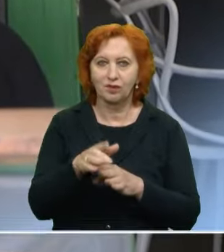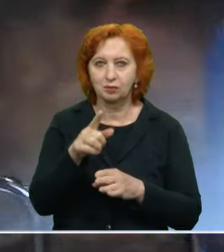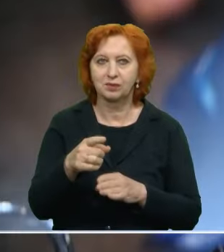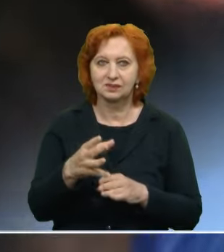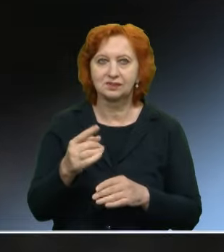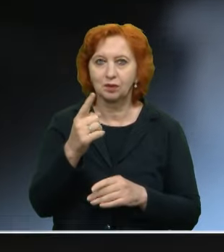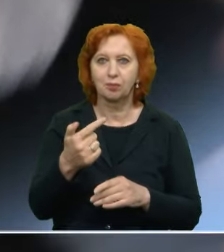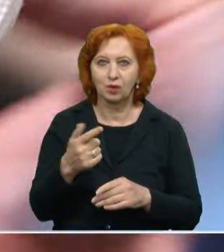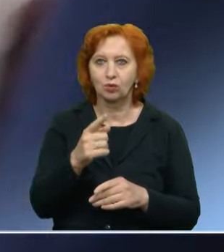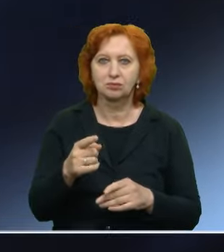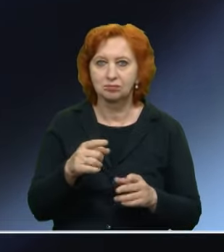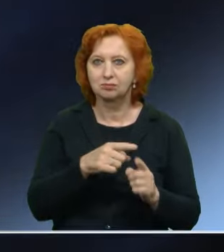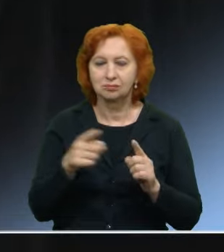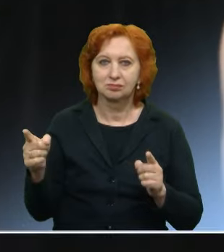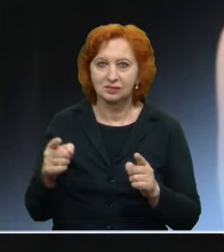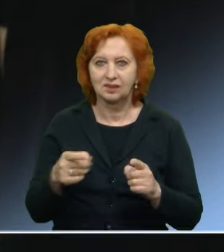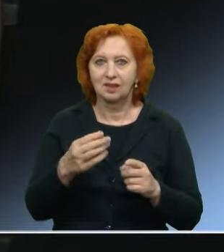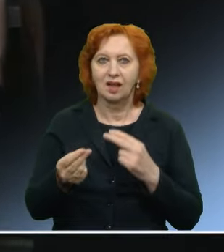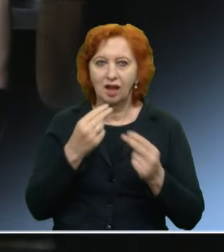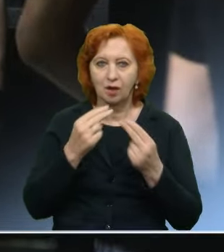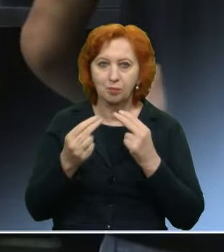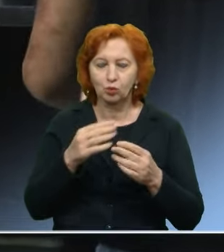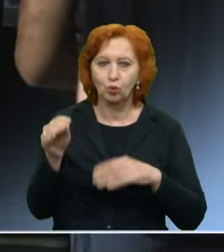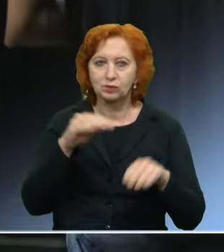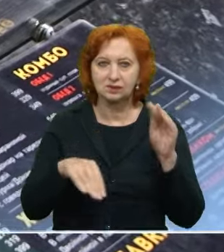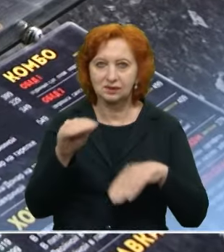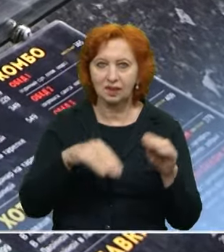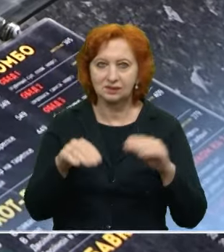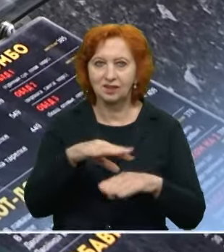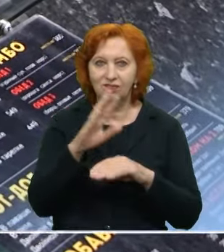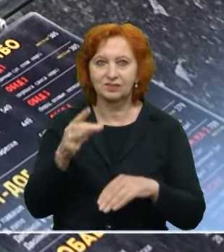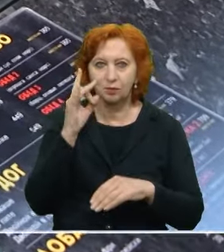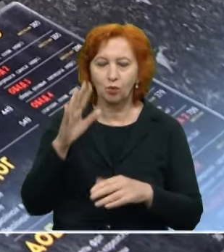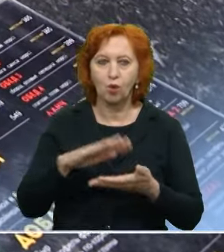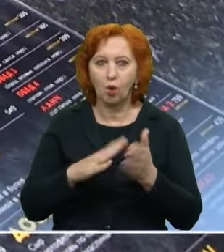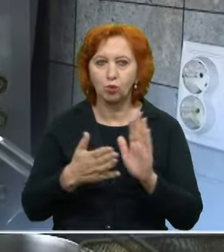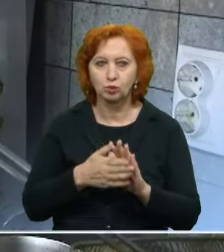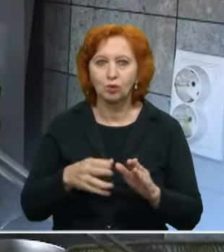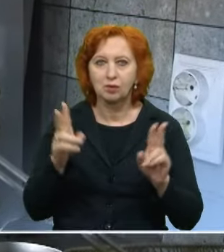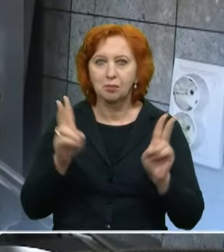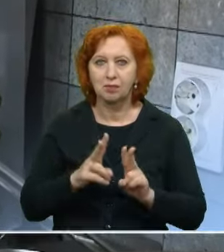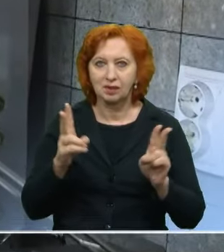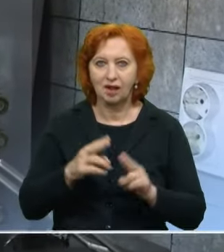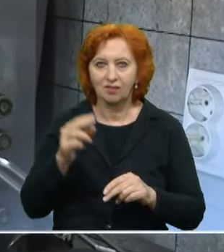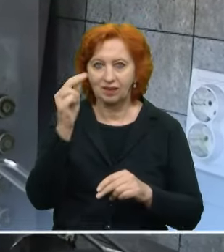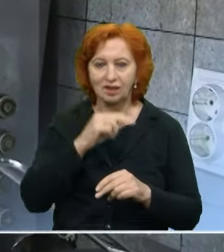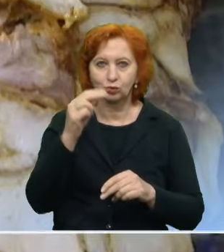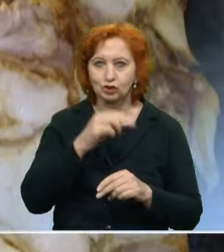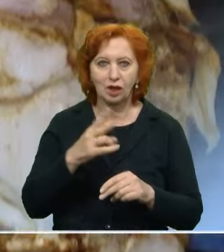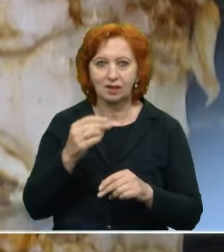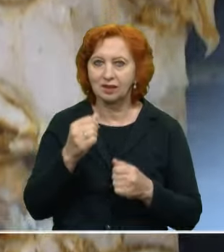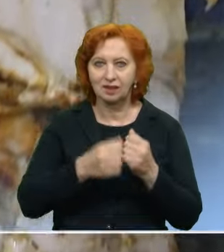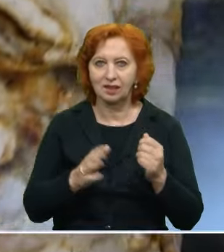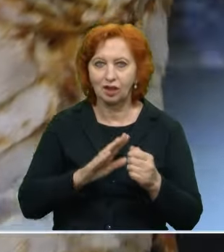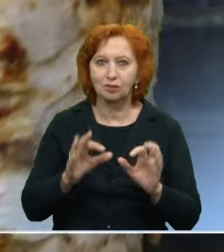на полтора непрерывного бега. Ингредиенты блюда всем известны, а вот условия правила хранения изучает не каждый.